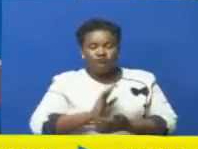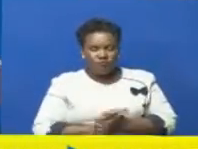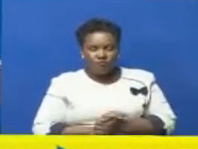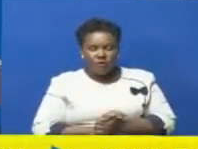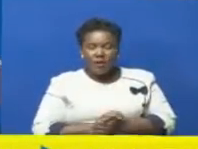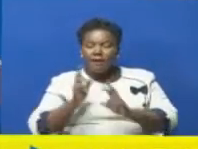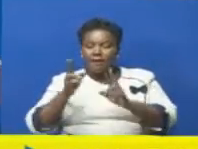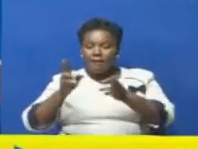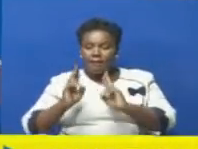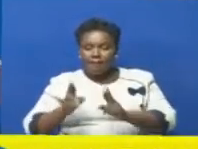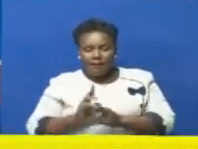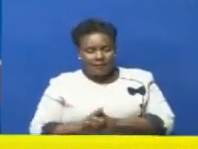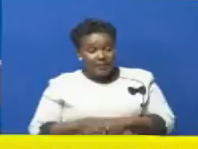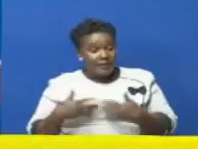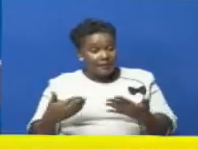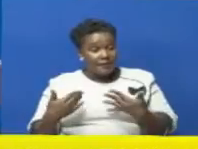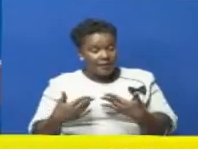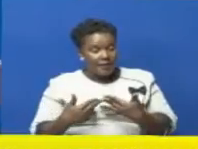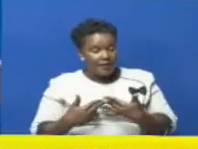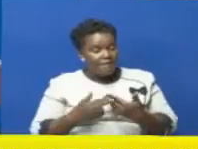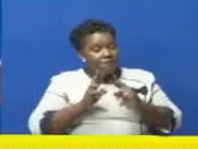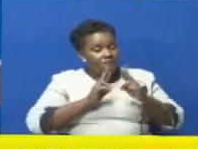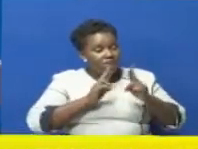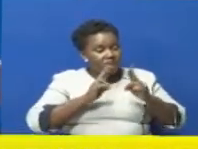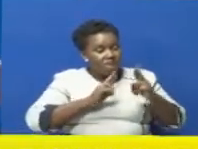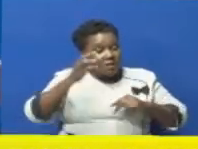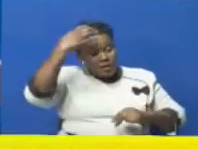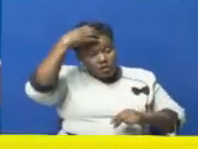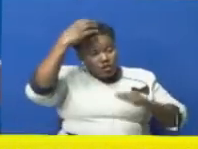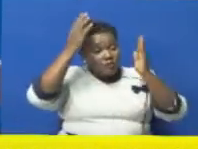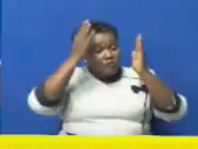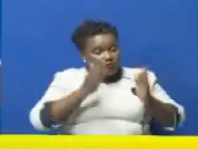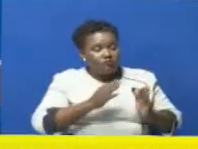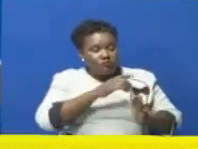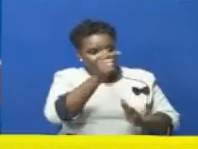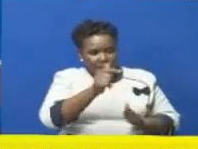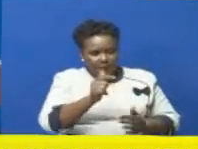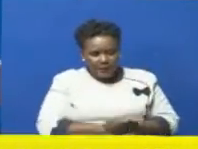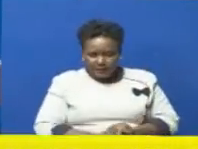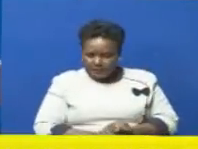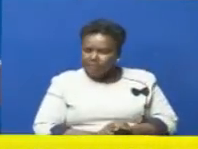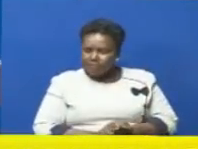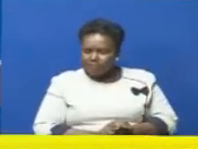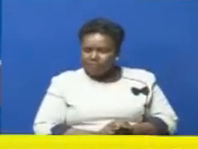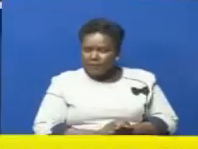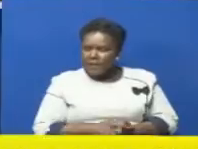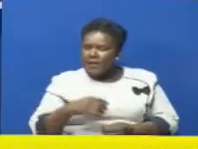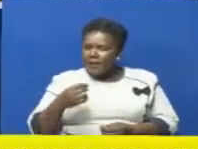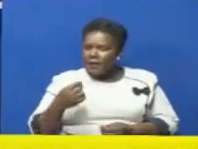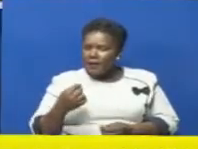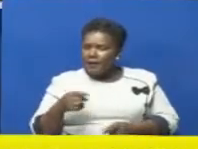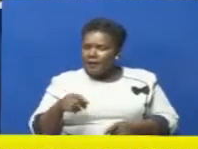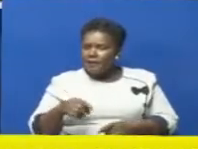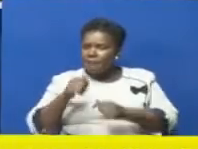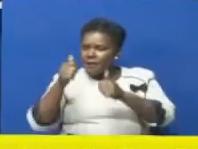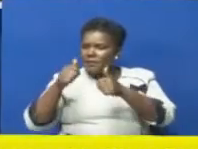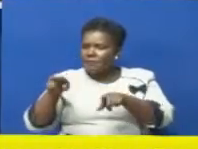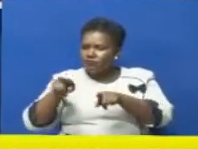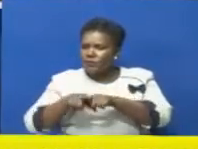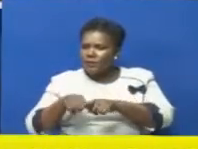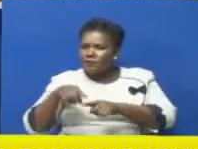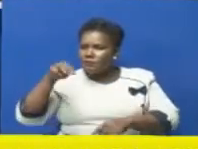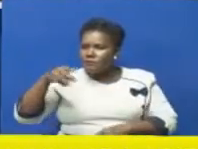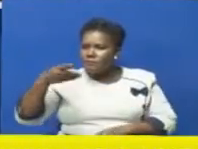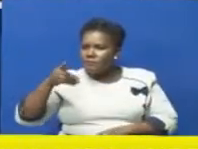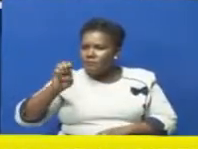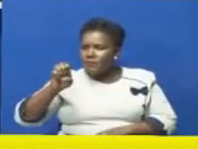wa Tanzania Sheikh Abubakar bin Zubair Ali. Ramadhan Mpenda, kama unanisikia kutoka huko mkoani Kagera,